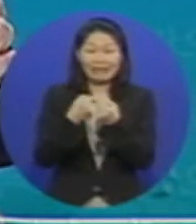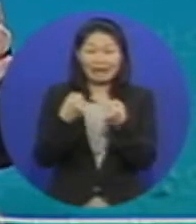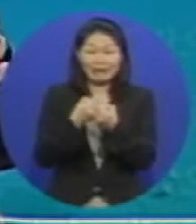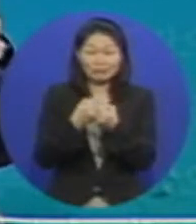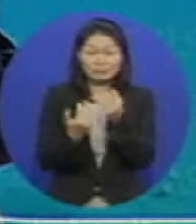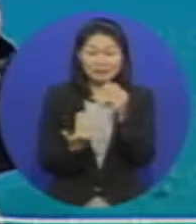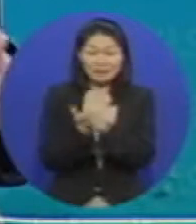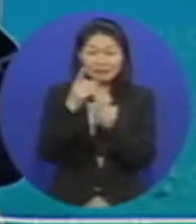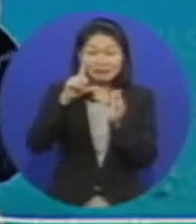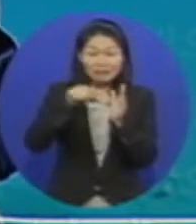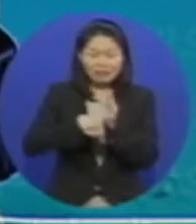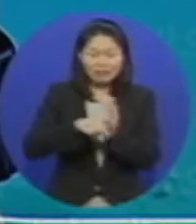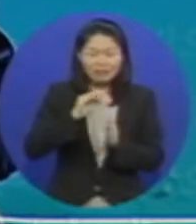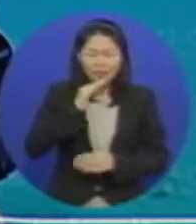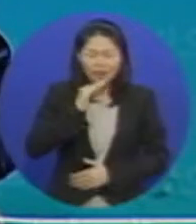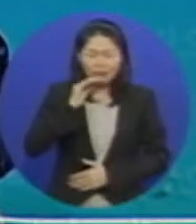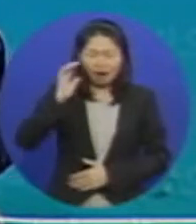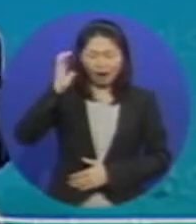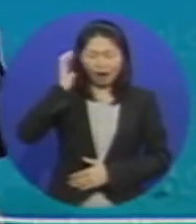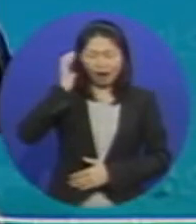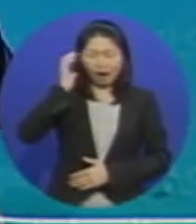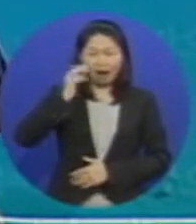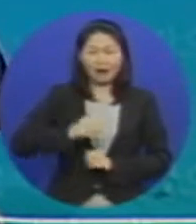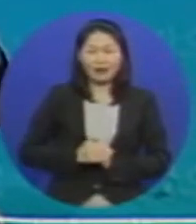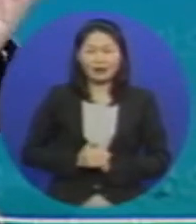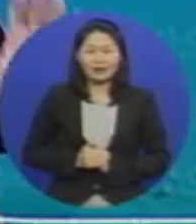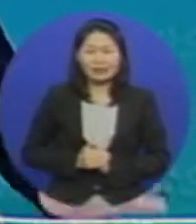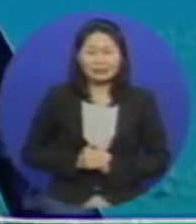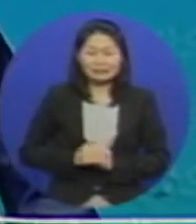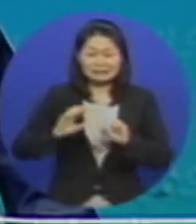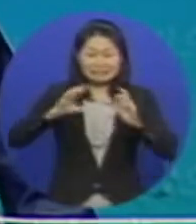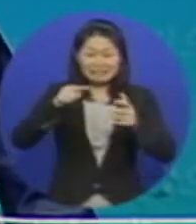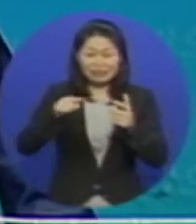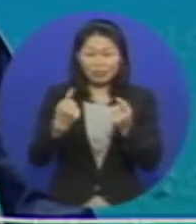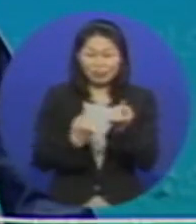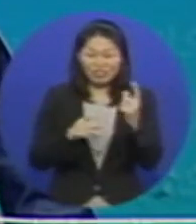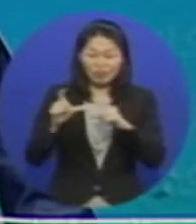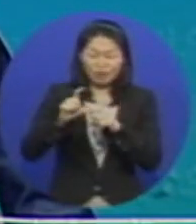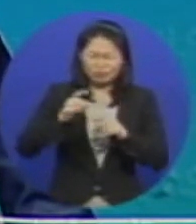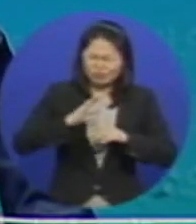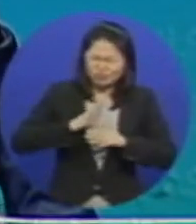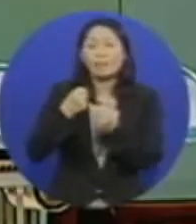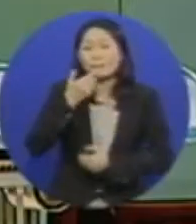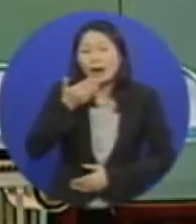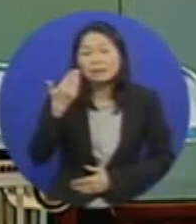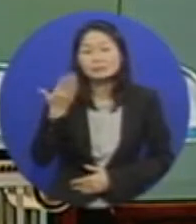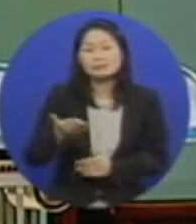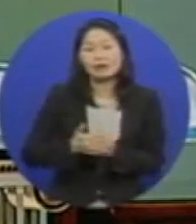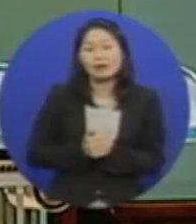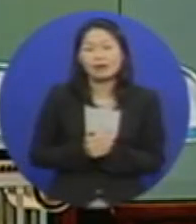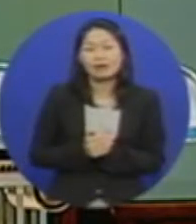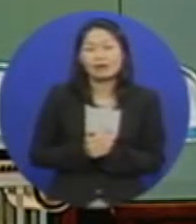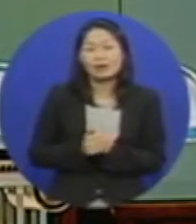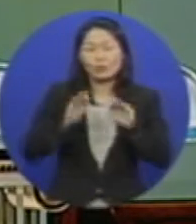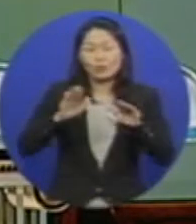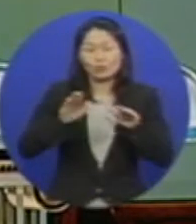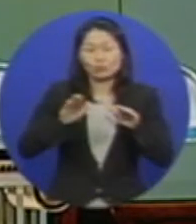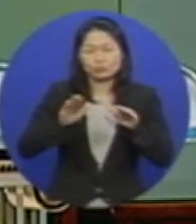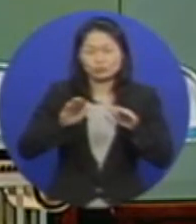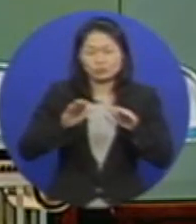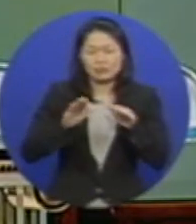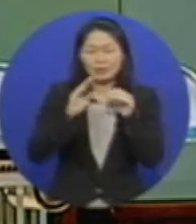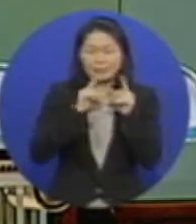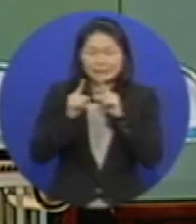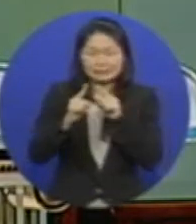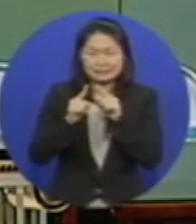될 경우가 난감한 겁니다 세상에 이것보다 무서운 싸움이 없어요 오늘 말씀 2절 3절